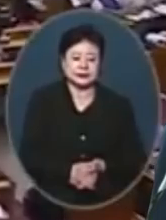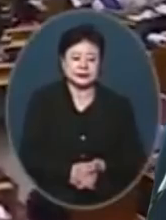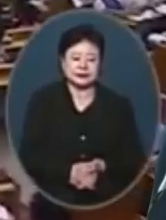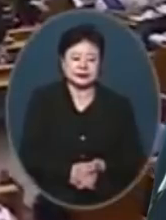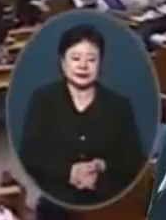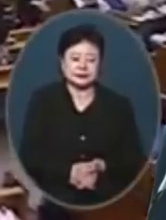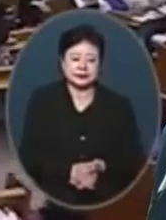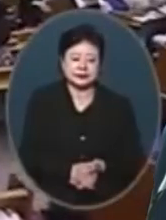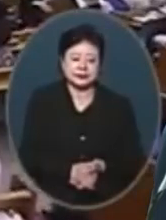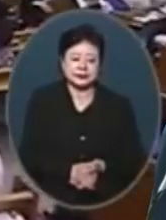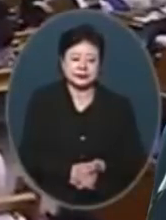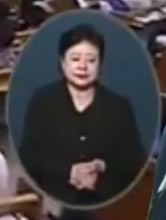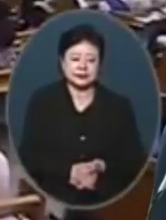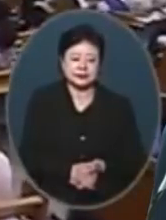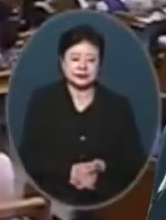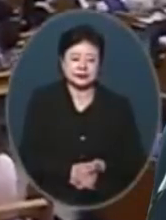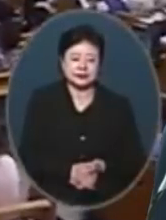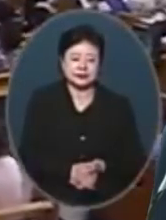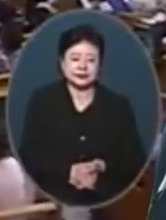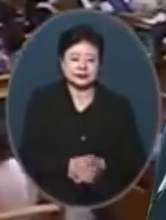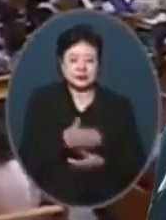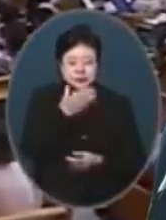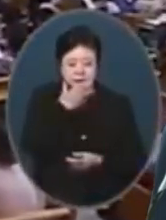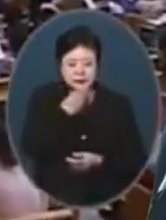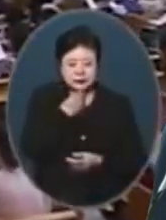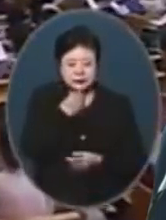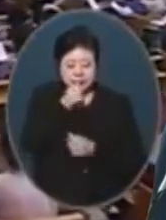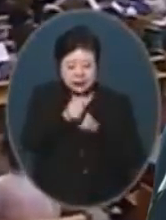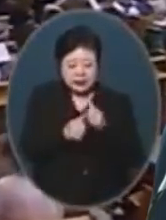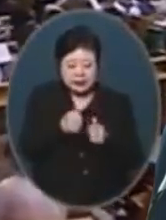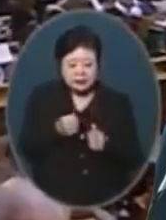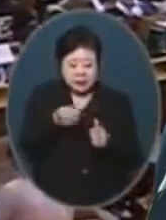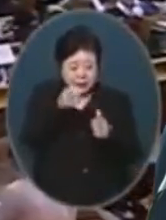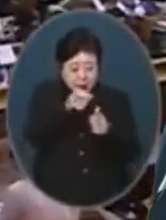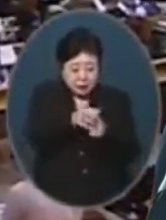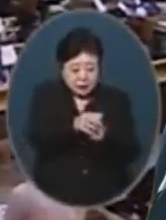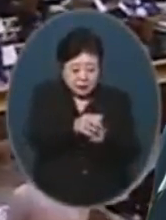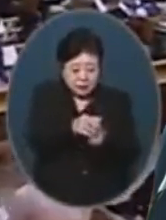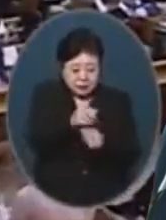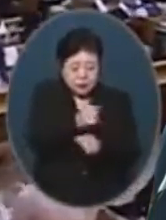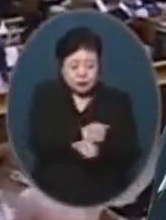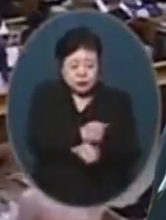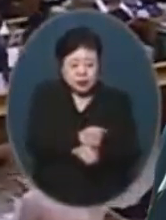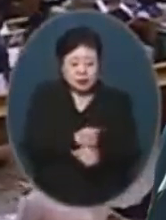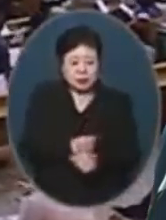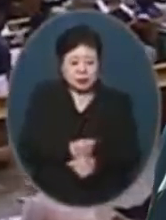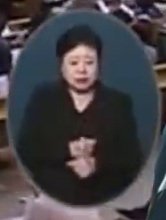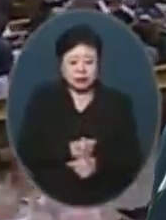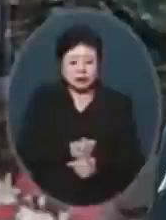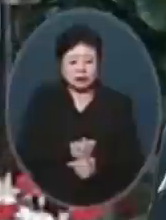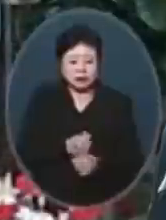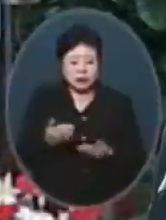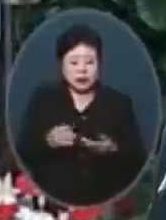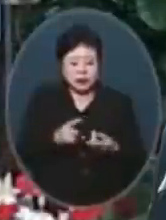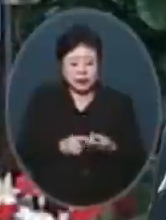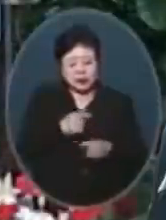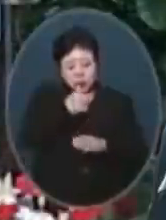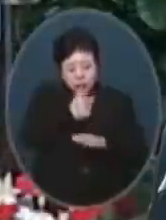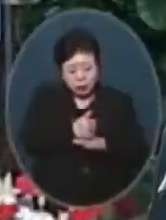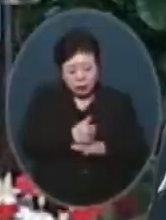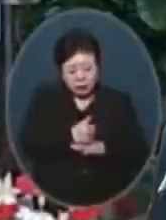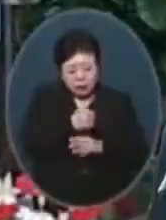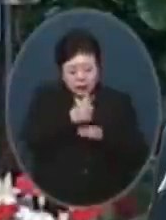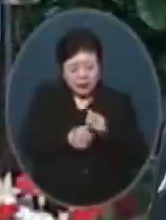복은 하나님 손에 달려있습니다. 수고하고 일한 만큼 결과를 얻는